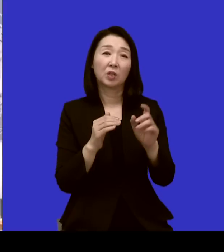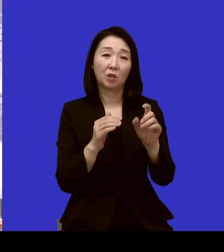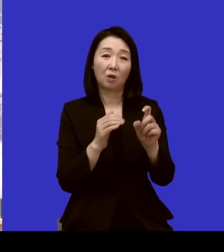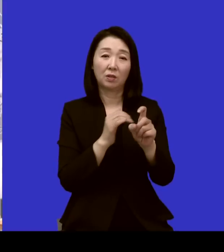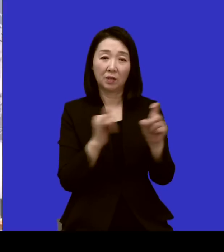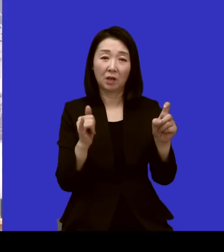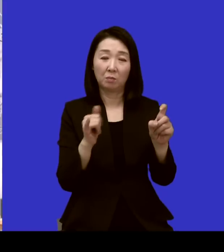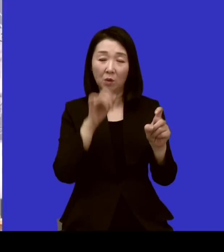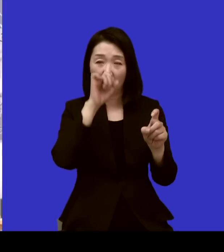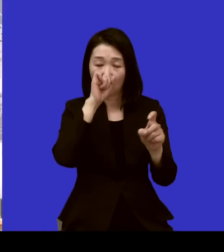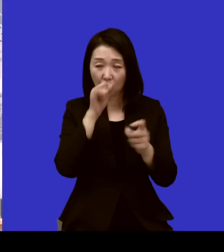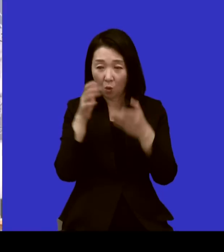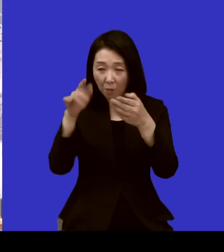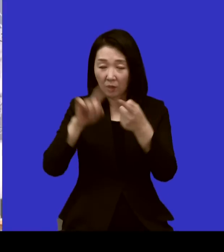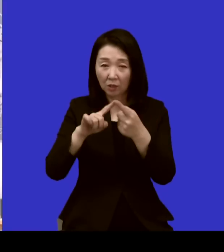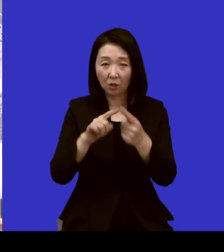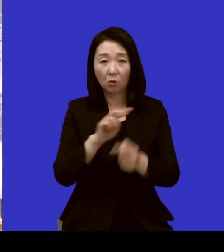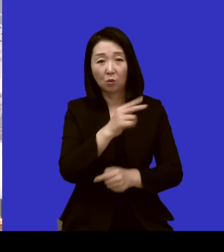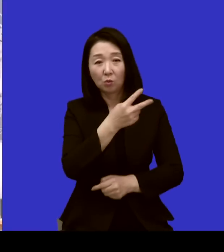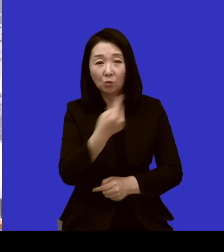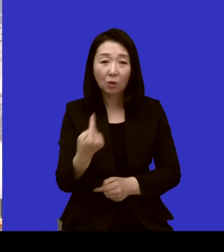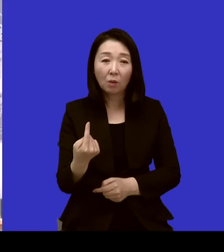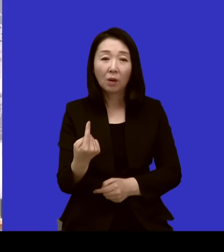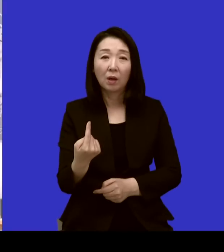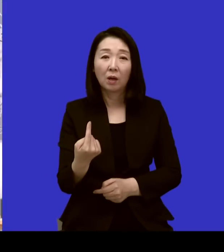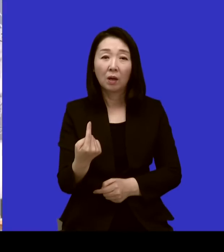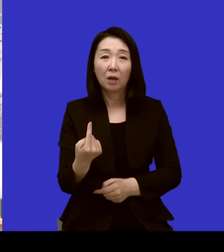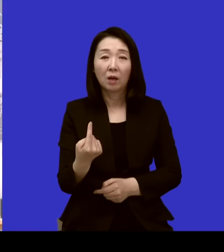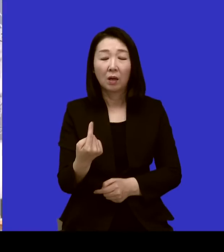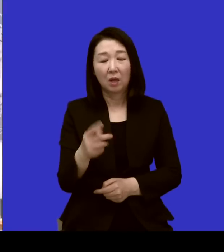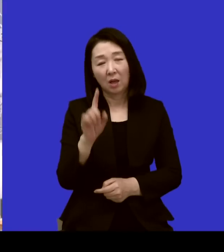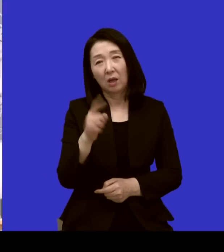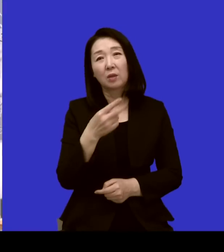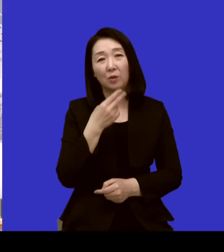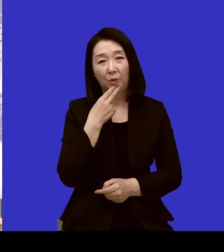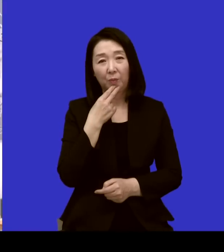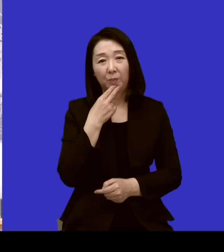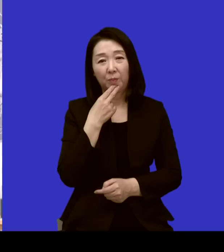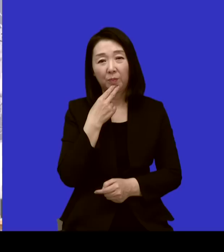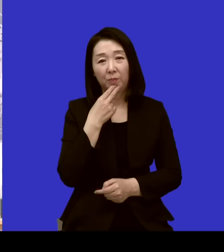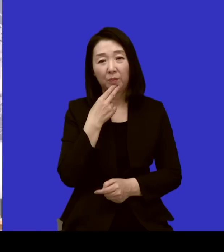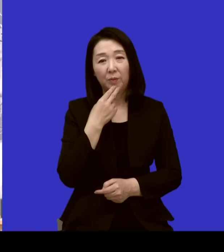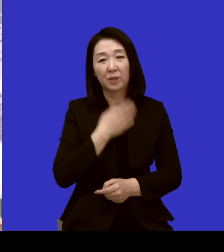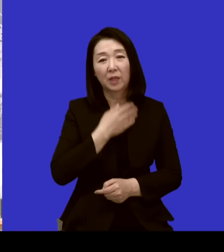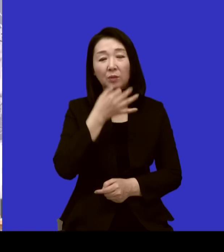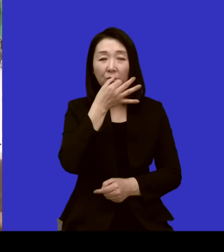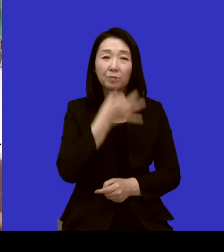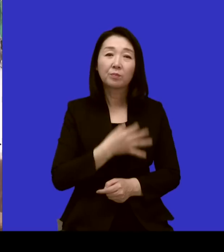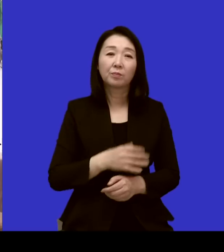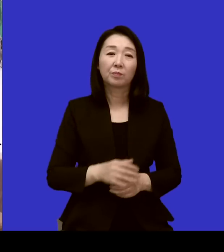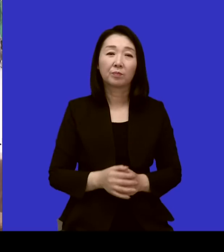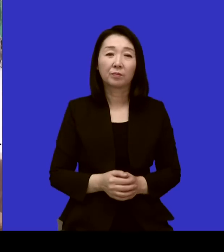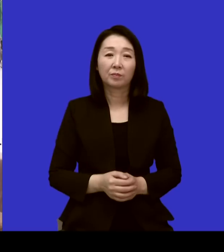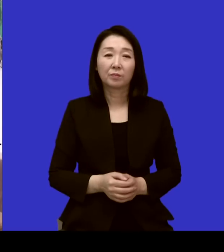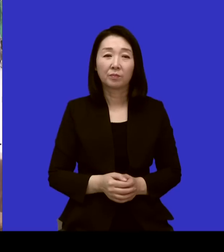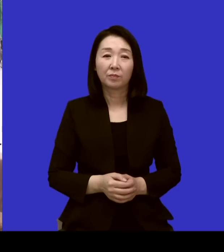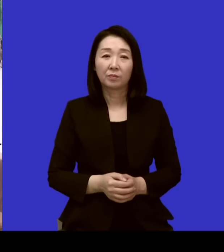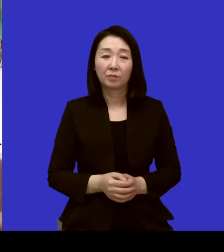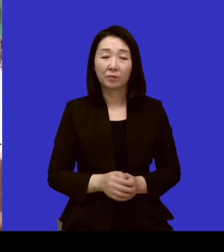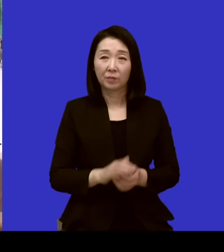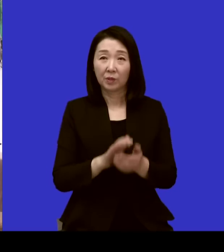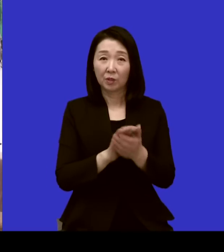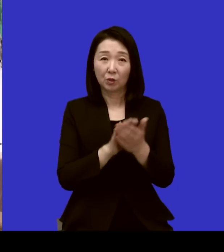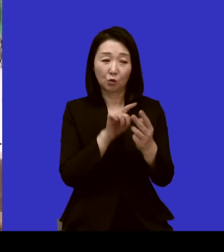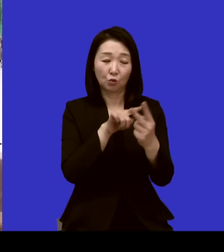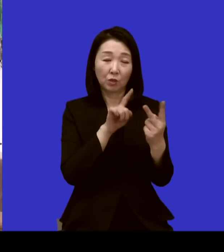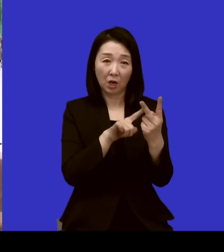좋은 방향으로 돌아온 친구가 안타깝지만 한 친구도 없었다는 게 저한테 제일 힘든 부분이었고, 예. 두 친구가 이제